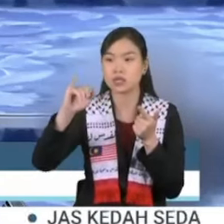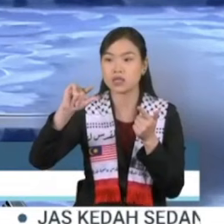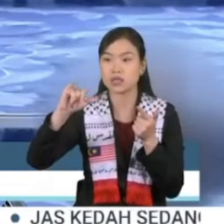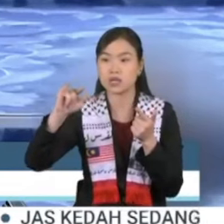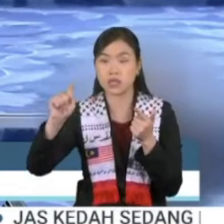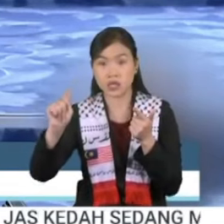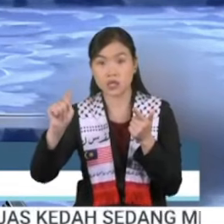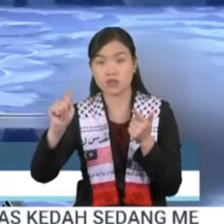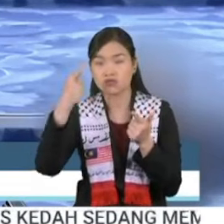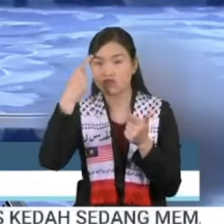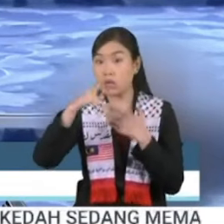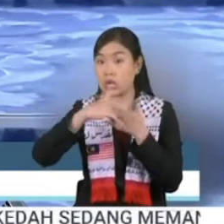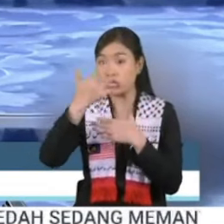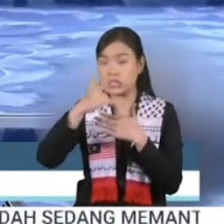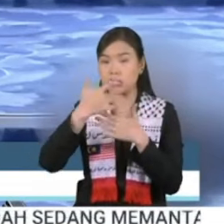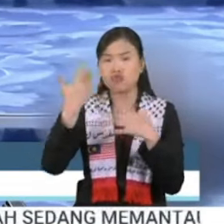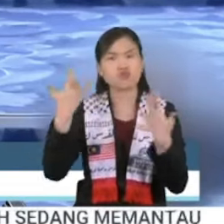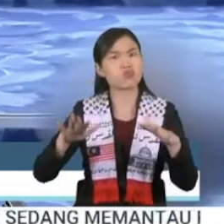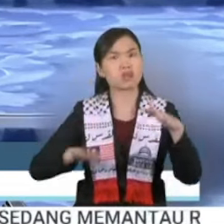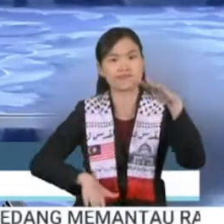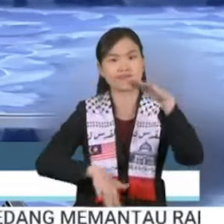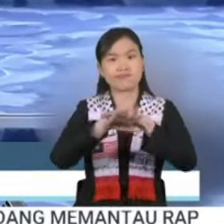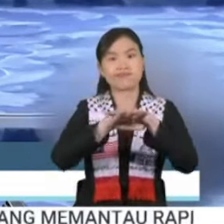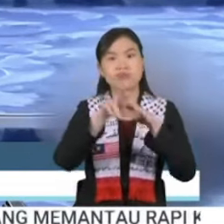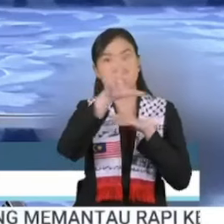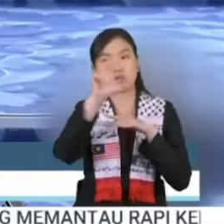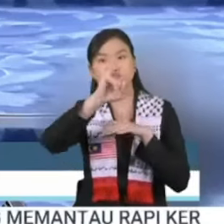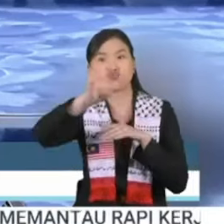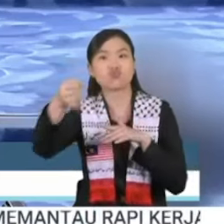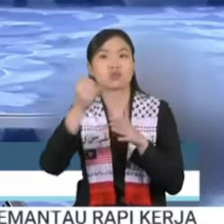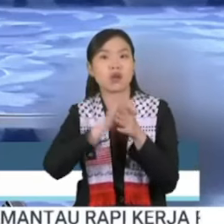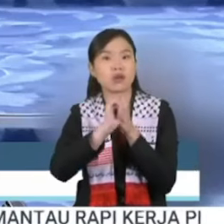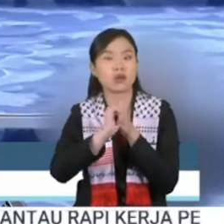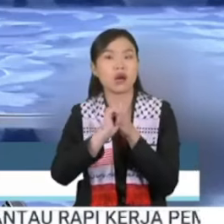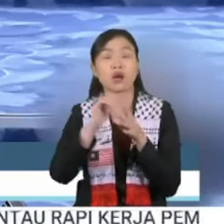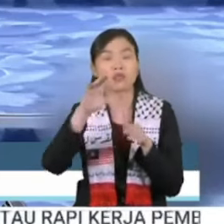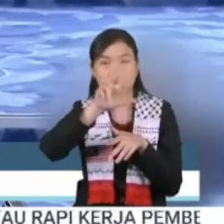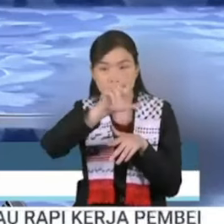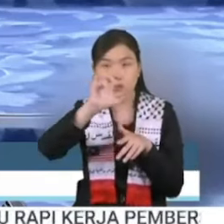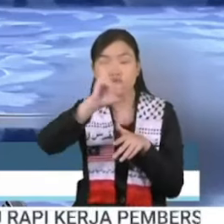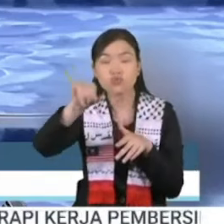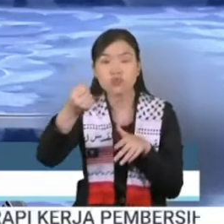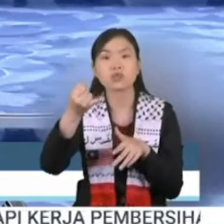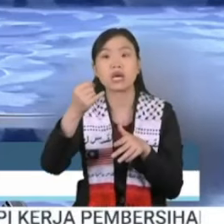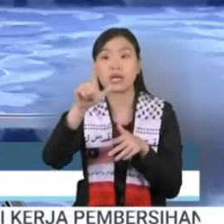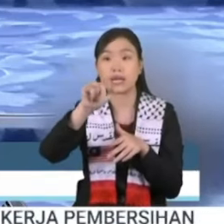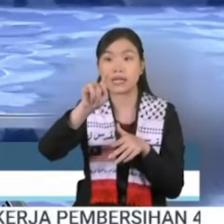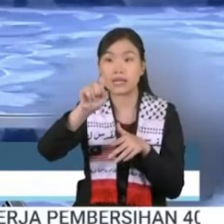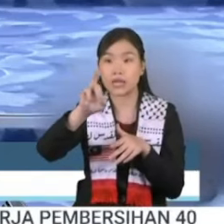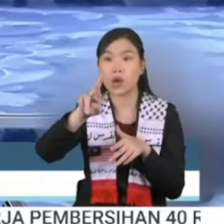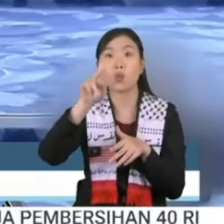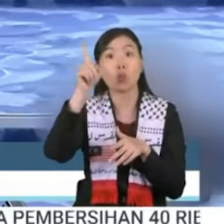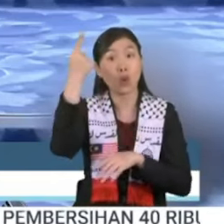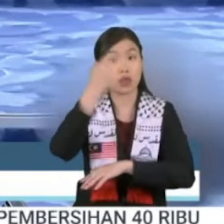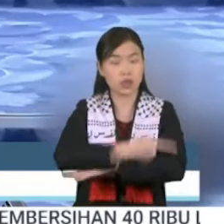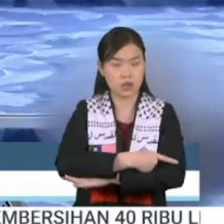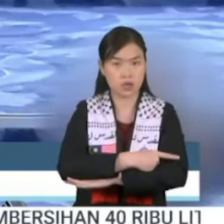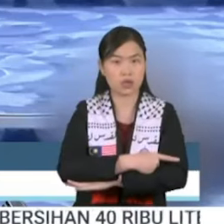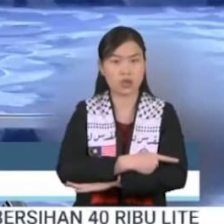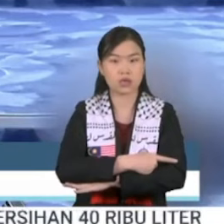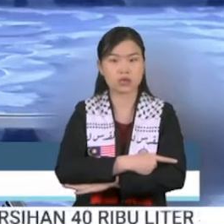awal keperluan awal ini mencecah 300 juta liter sehari. Dan ini ikut perancangan